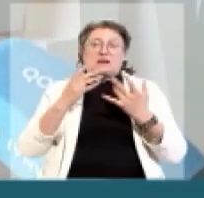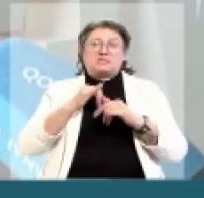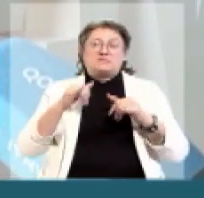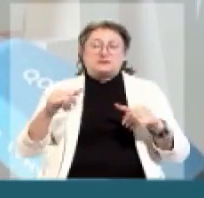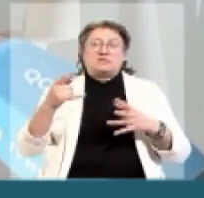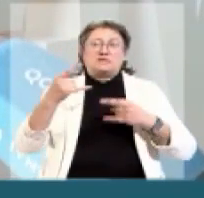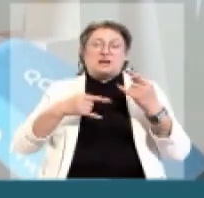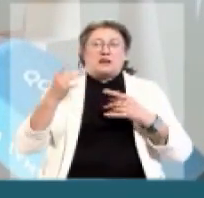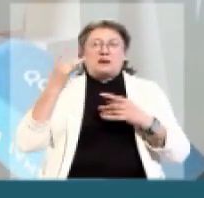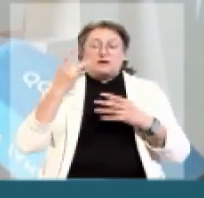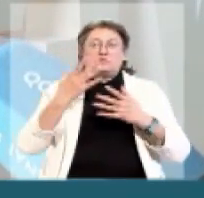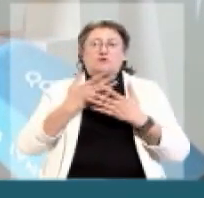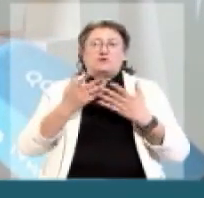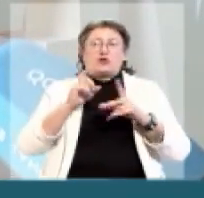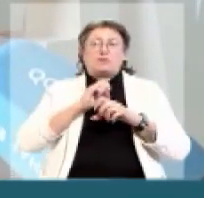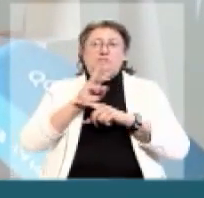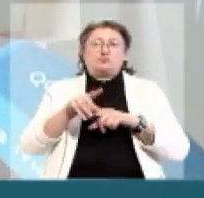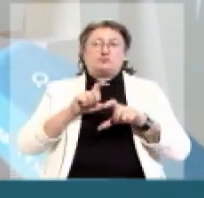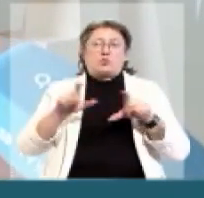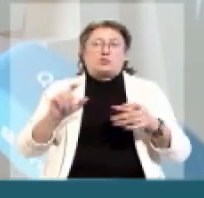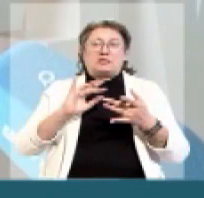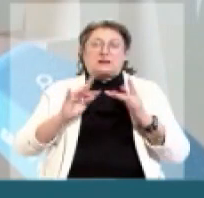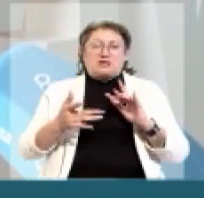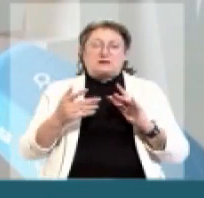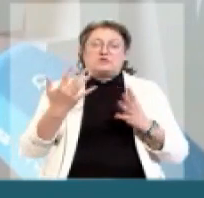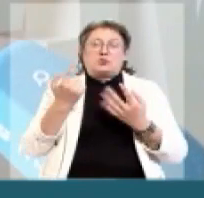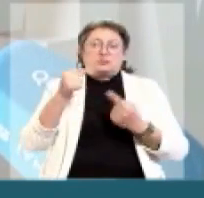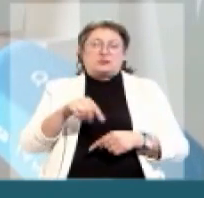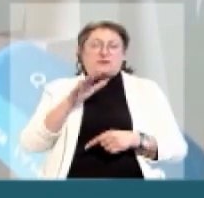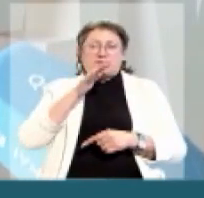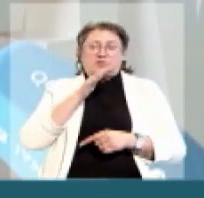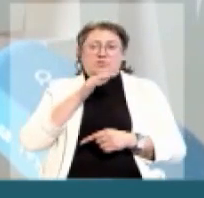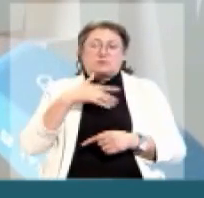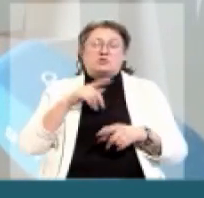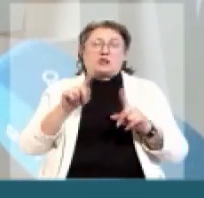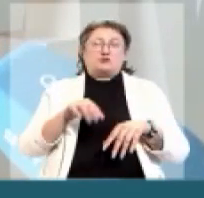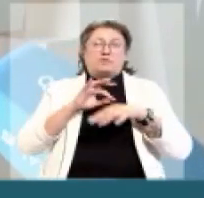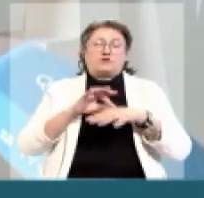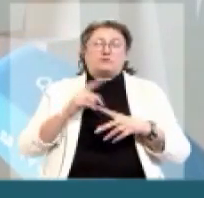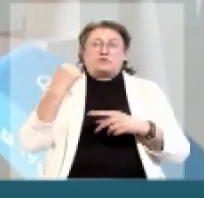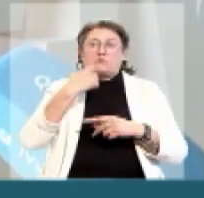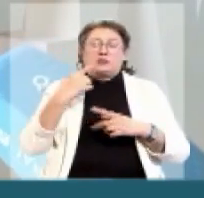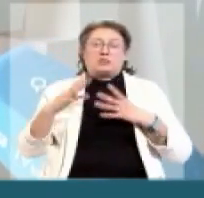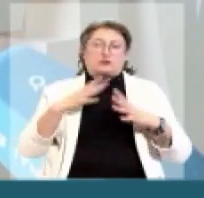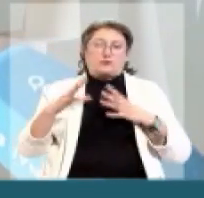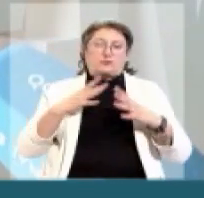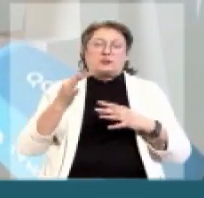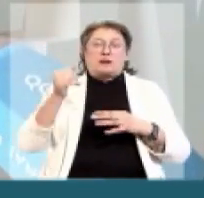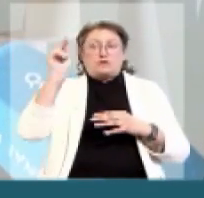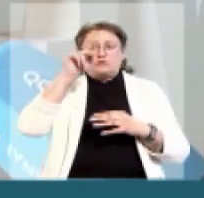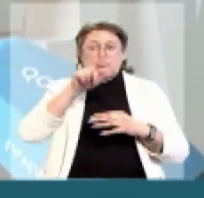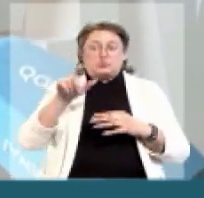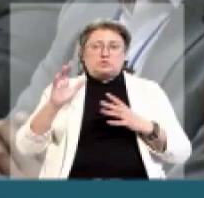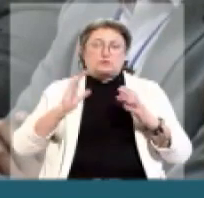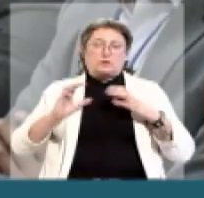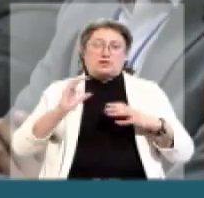Телекоммуникациялық инфрақұрылымды дамыту, мектептерді интернетпен қамту заман талабы. Біз оқушылар, студенттер мен мұғалімдерге арнап жеке жаттығуларды